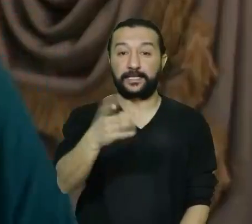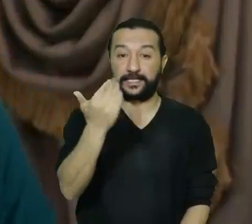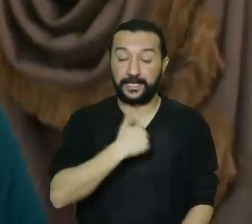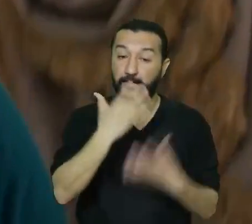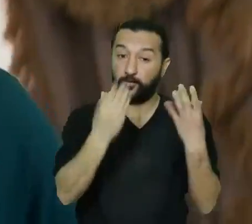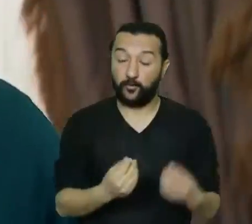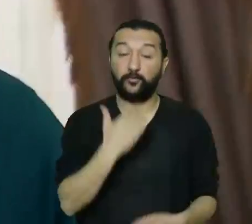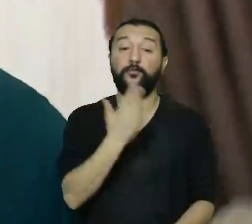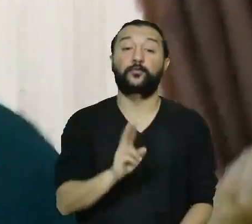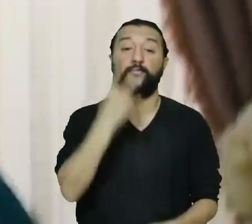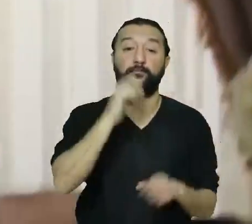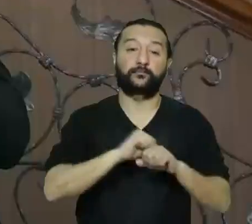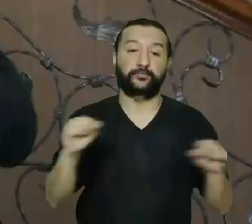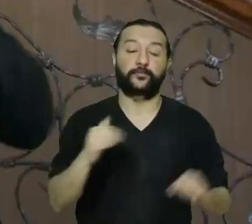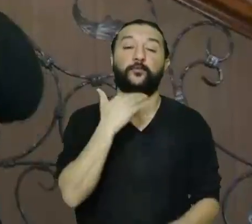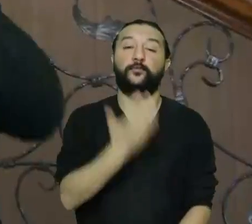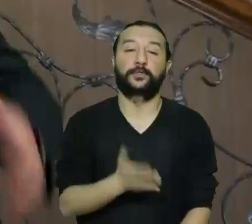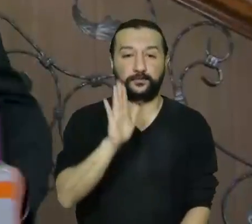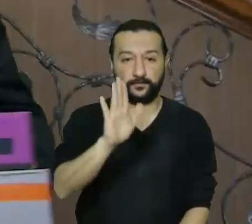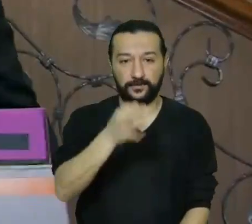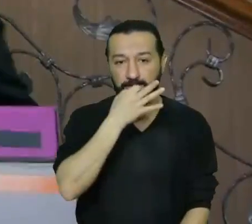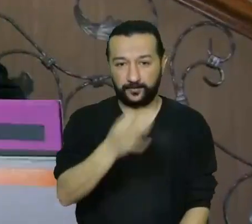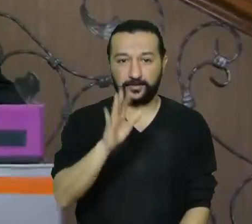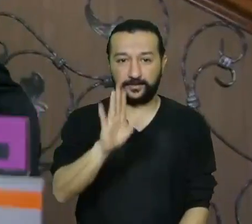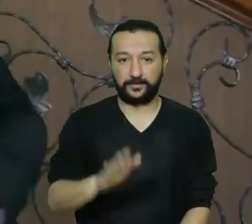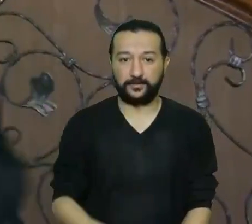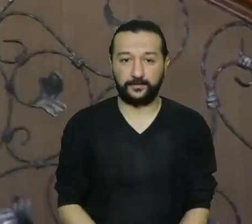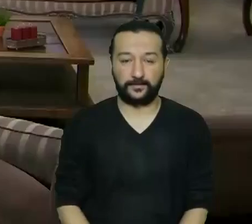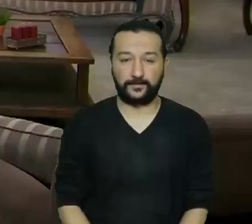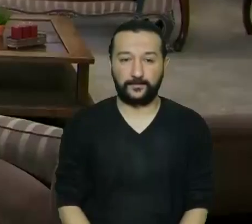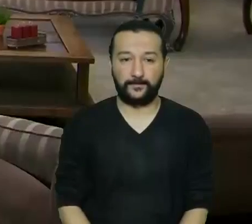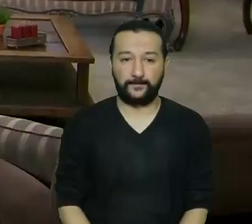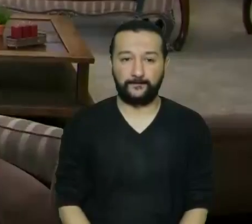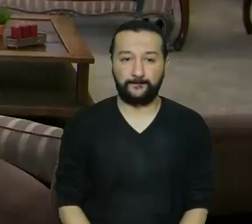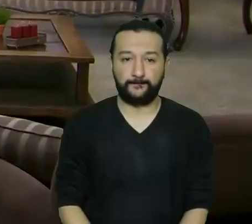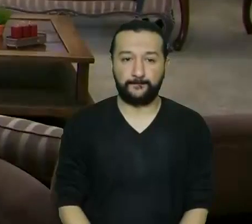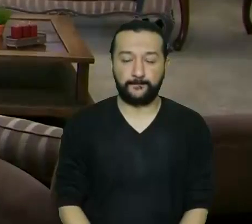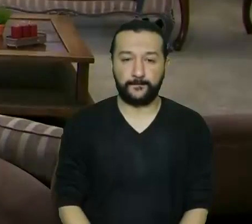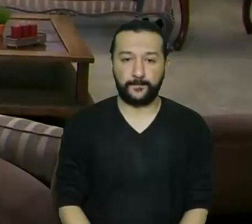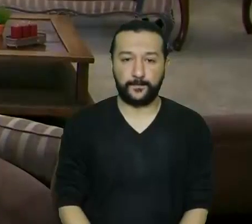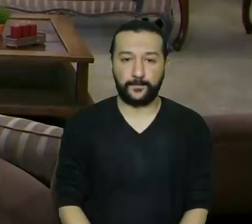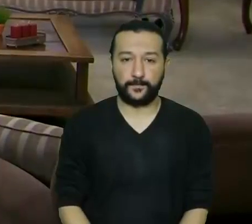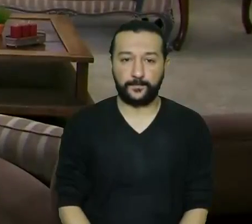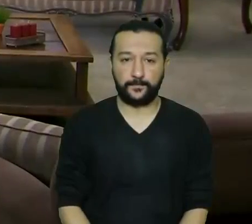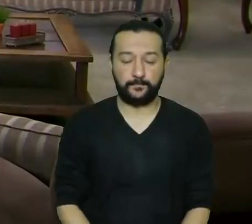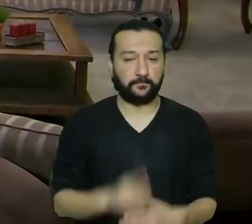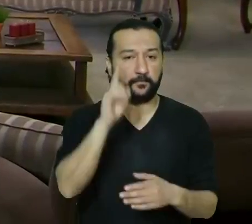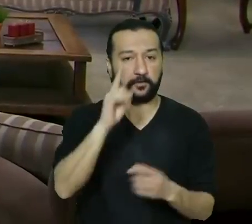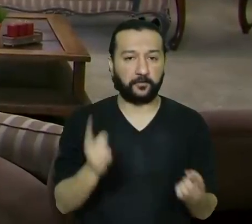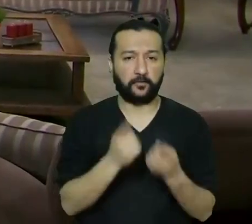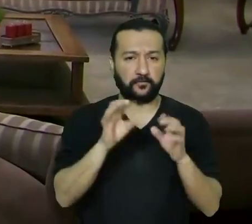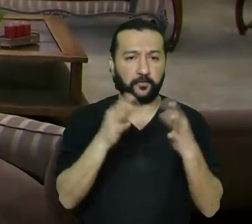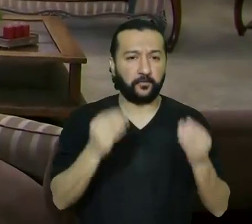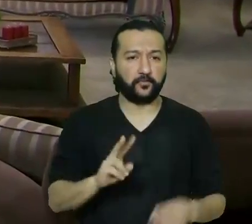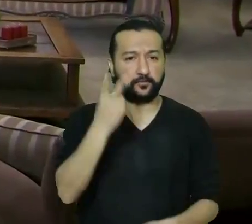gelen olursa sürpriz bozulur. Müsaadenizle. Heyecanla koşturdu. Allah Allah.